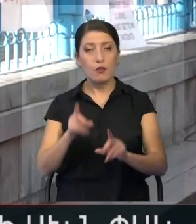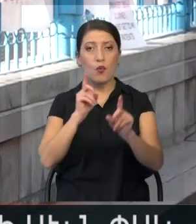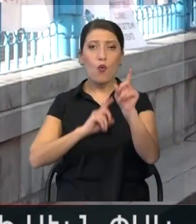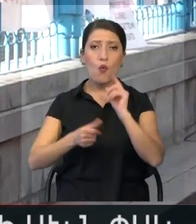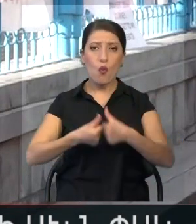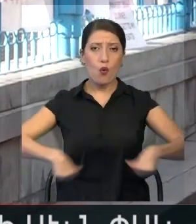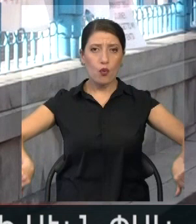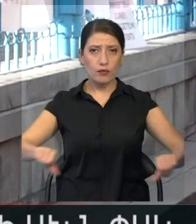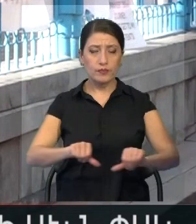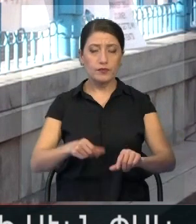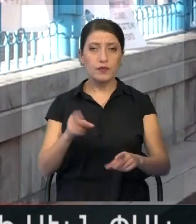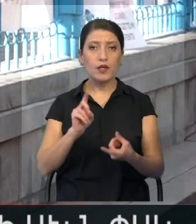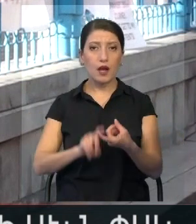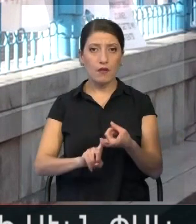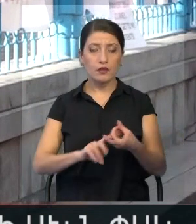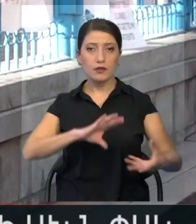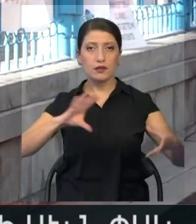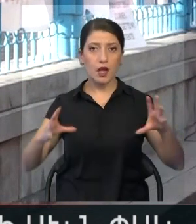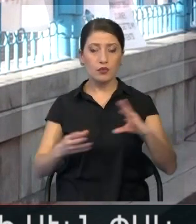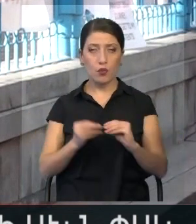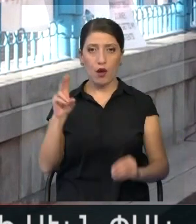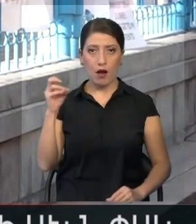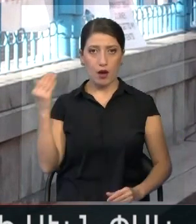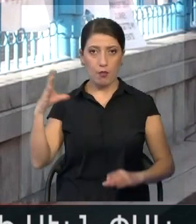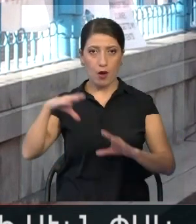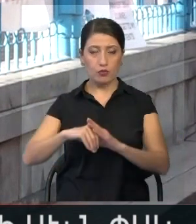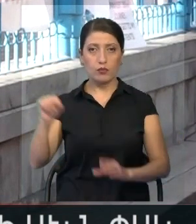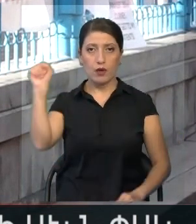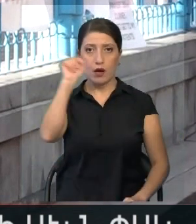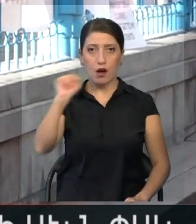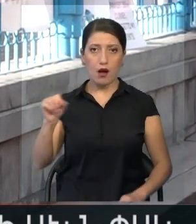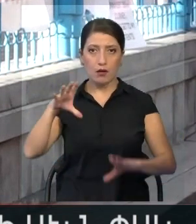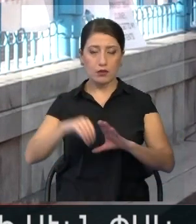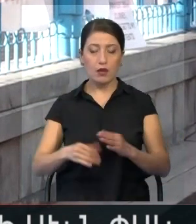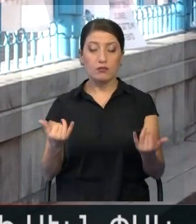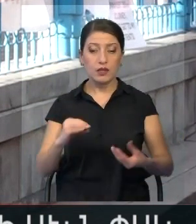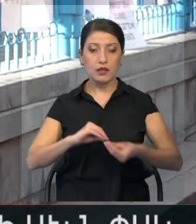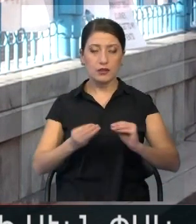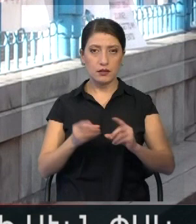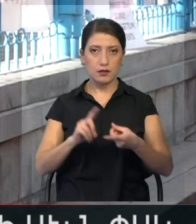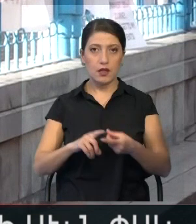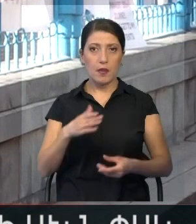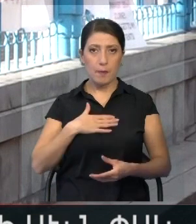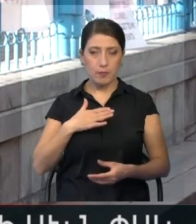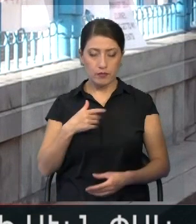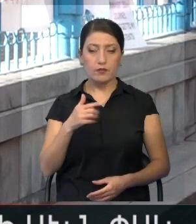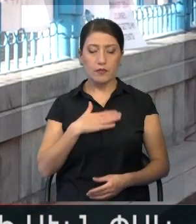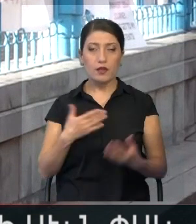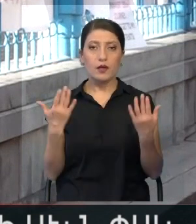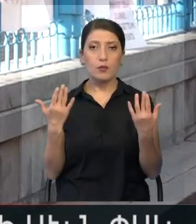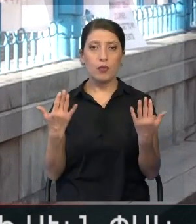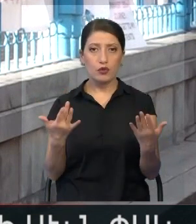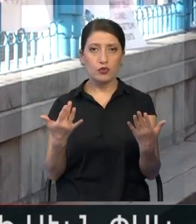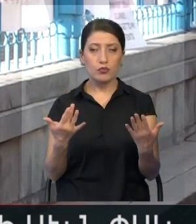խորհրդակցությունները վերաբերում են ընդհանուր Լեռնային Ղարաբաղում, Արցախում արկա իրավիճակին։ Մենք երբ պահանջում ենք, որ